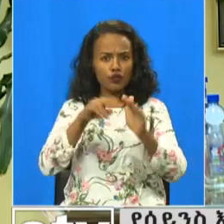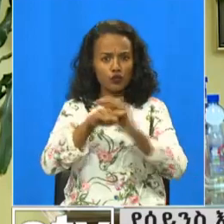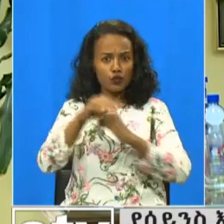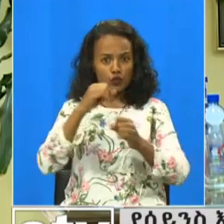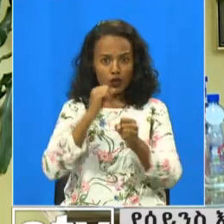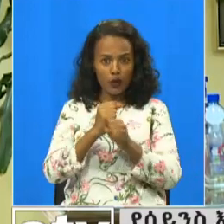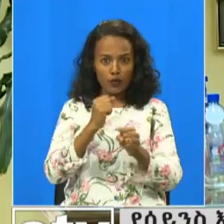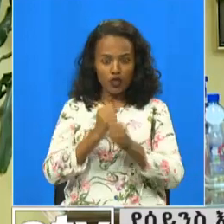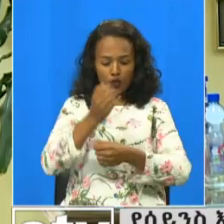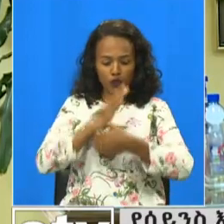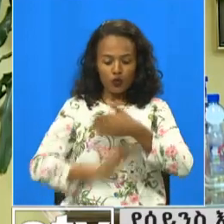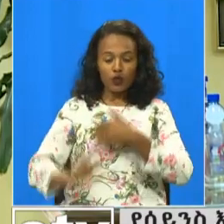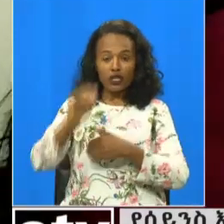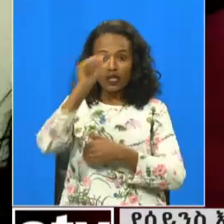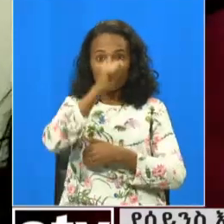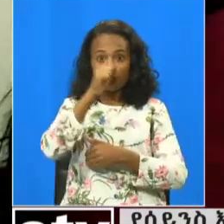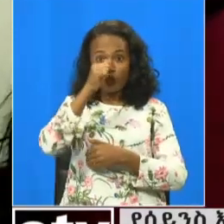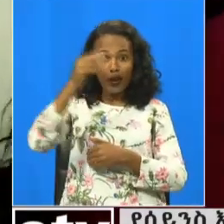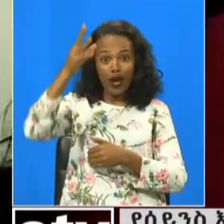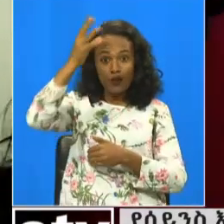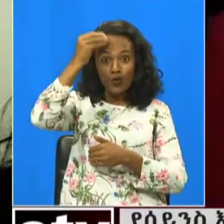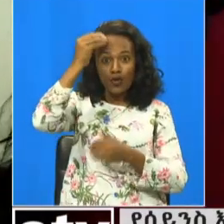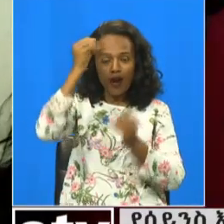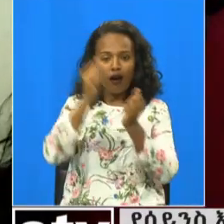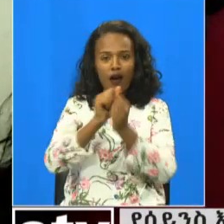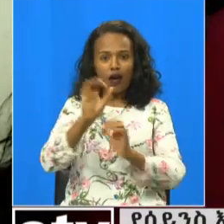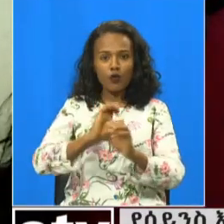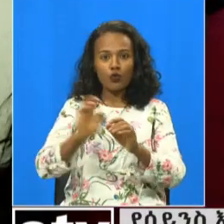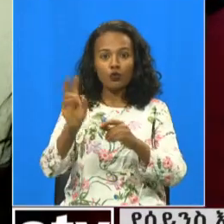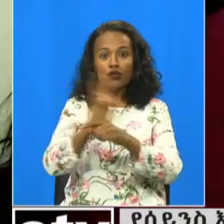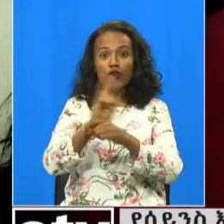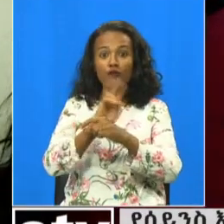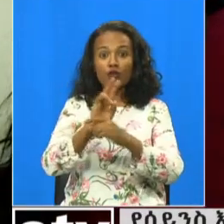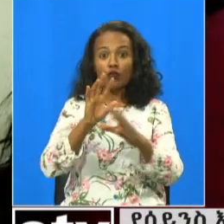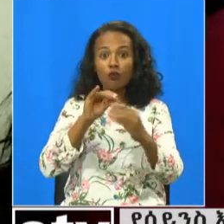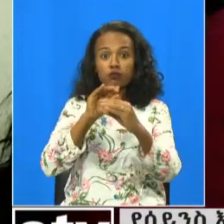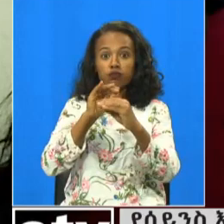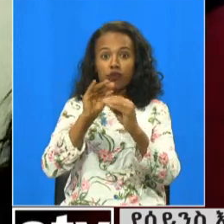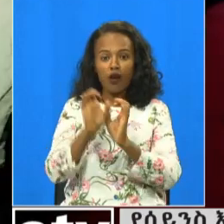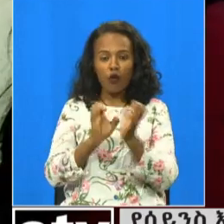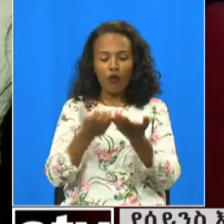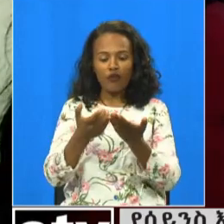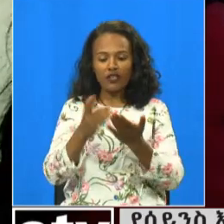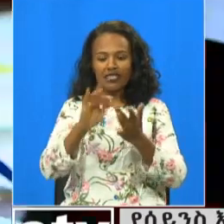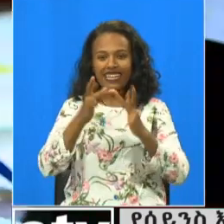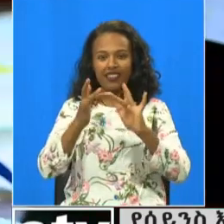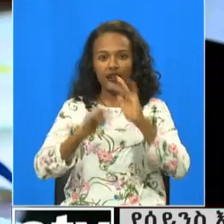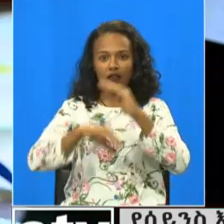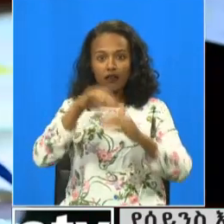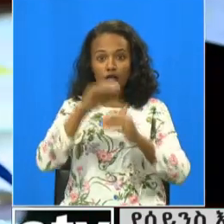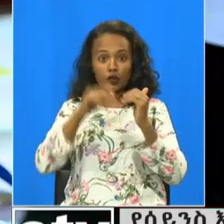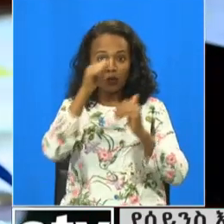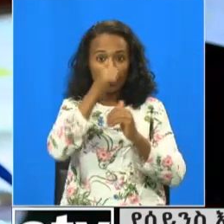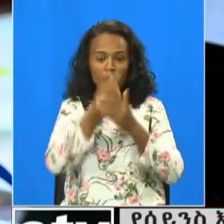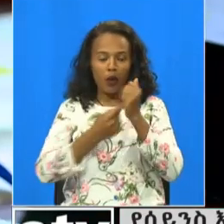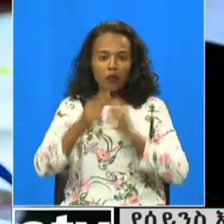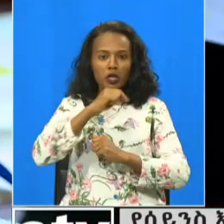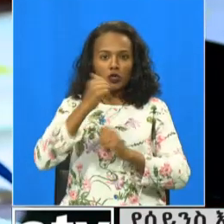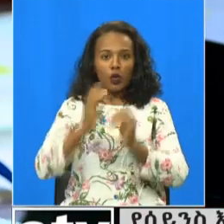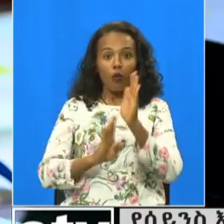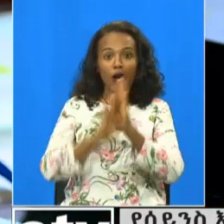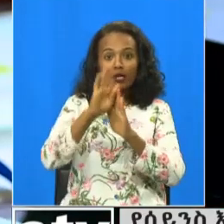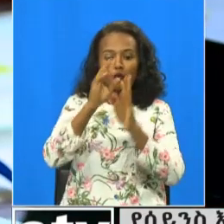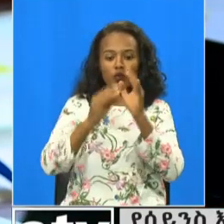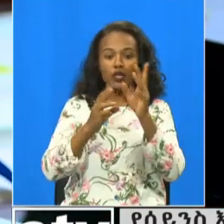ከሚሰሩ ትውልደ ኢትዮጵያውያን ምሁራን ጋር ባካሄደው የቪዲዮ ኮንፈረንስ የኢንተርኔት ተደራሽነት ችግሩ በኢትዮጵያ ብቻ ሳይሆን ባደጉት